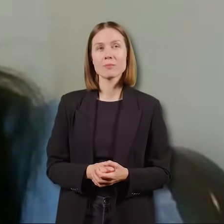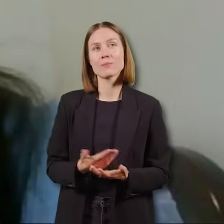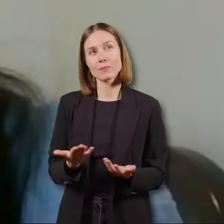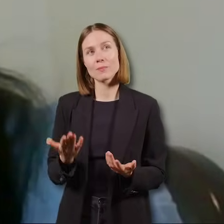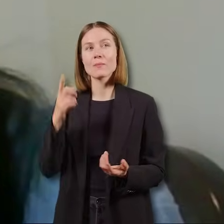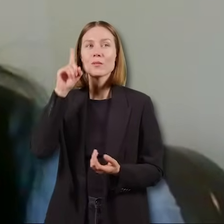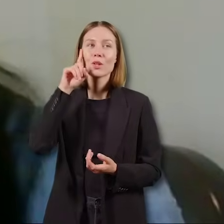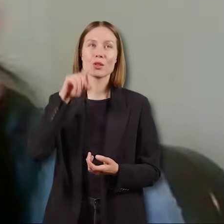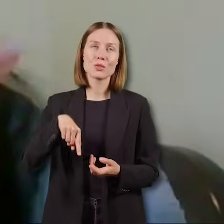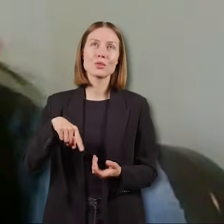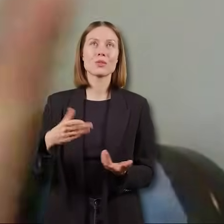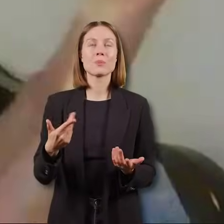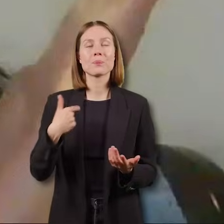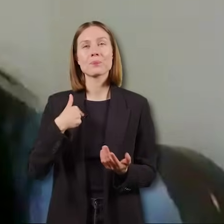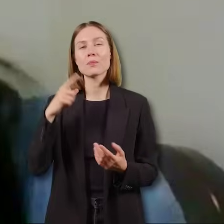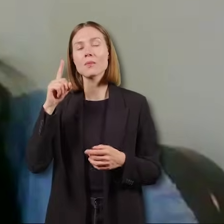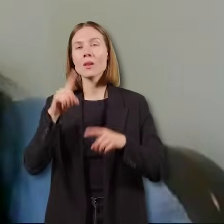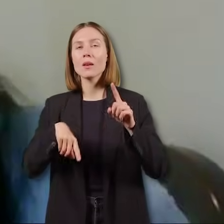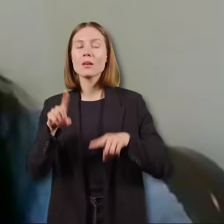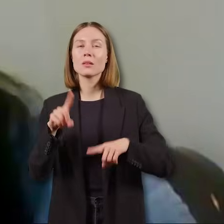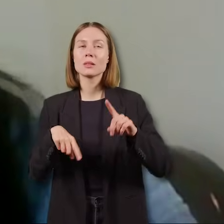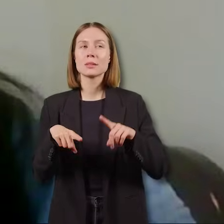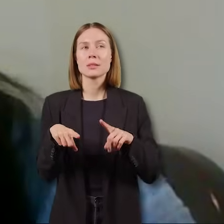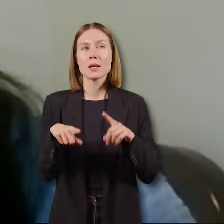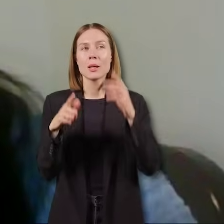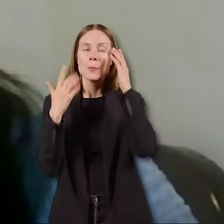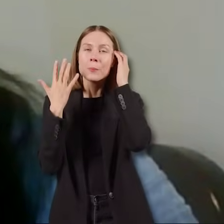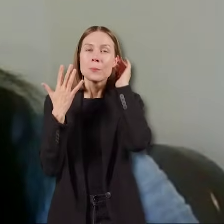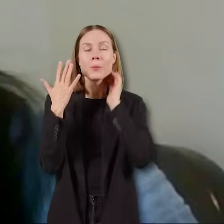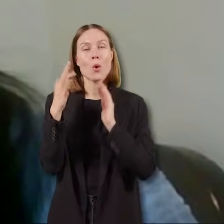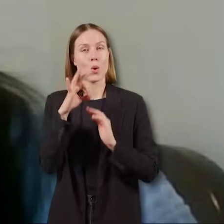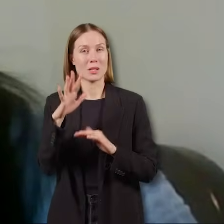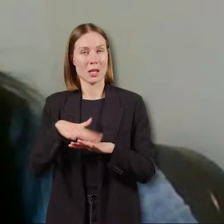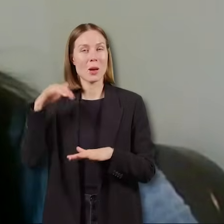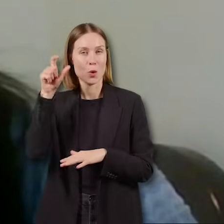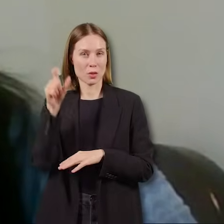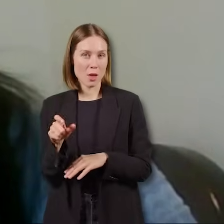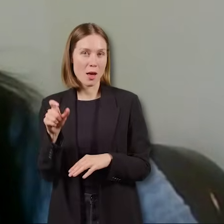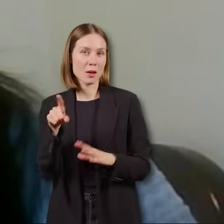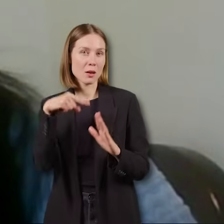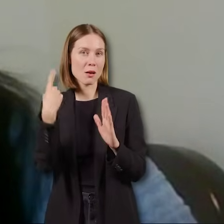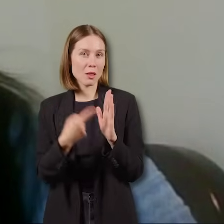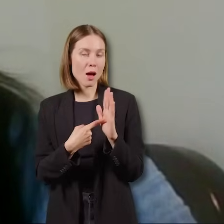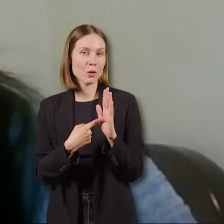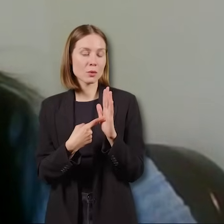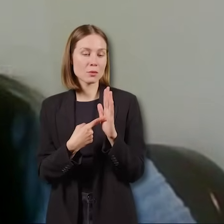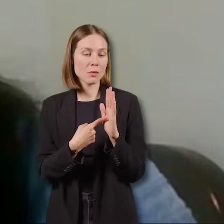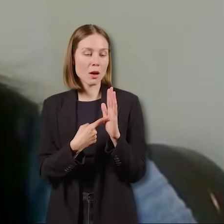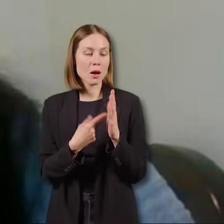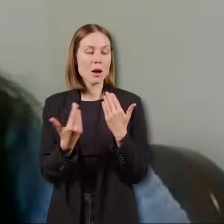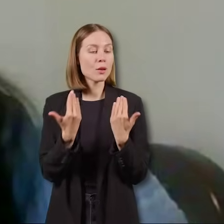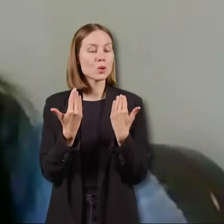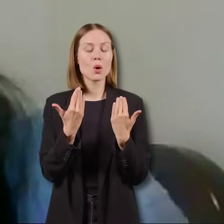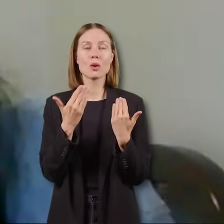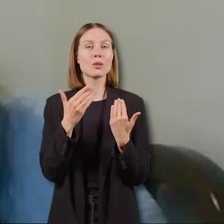žinot, man kartais tokie būna, nežinau, pagalvojimai tą Seimo nariui klausimą užduoda, kai atrodo, kad jisai